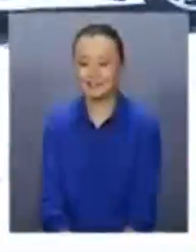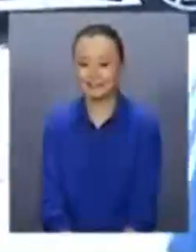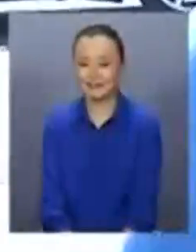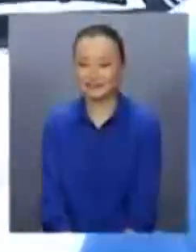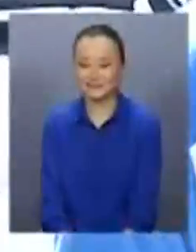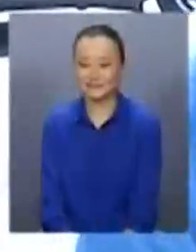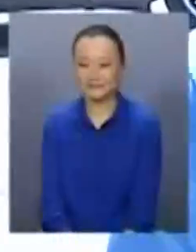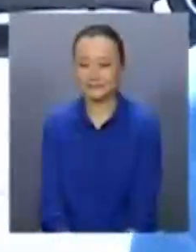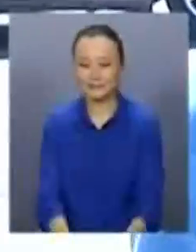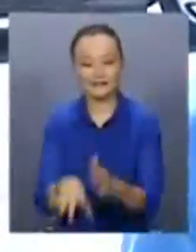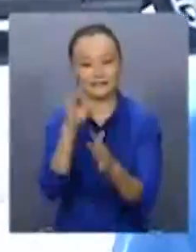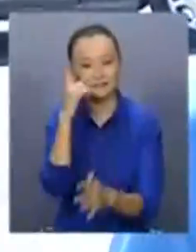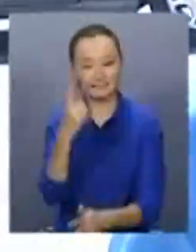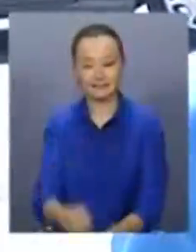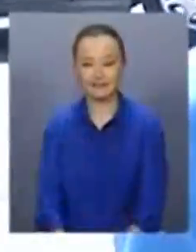Екеуінді? Таңдау біреу.